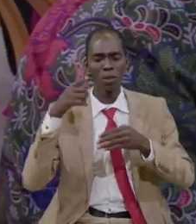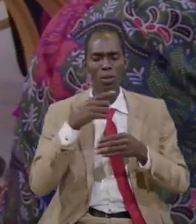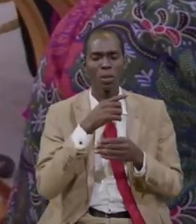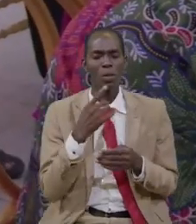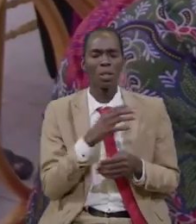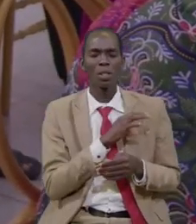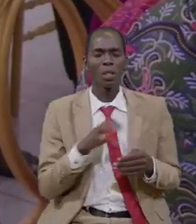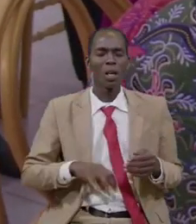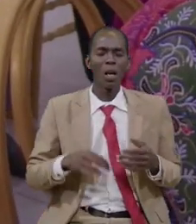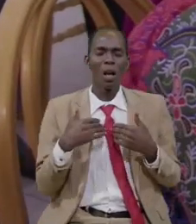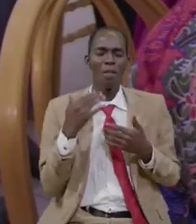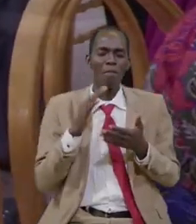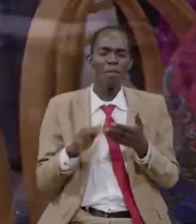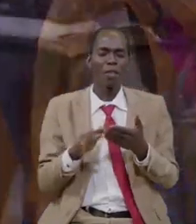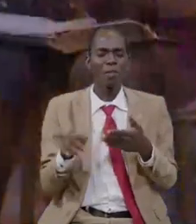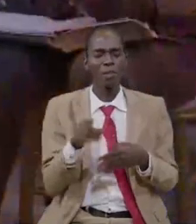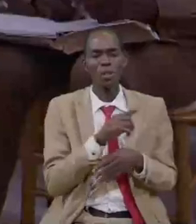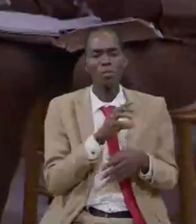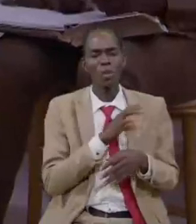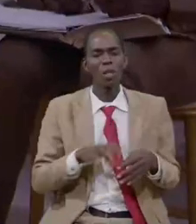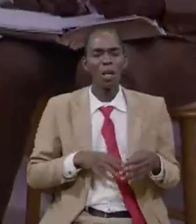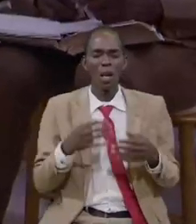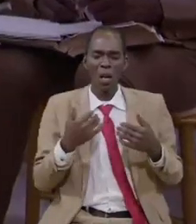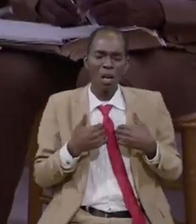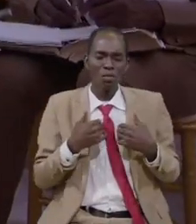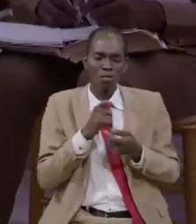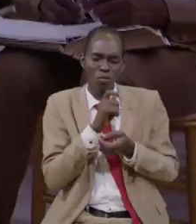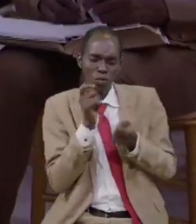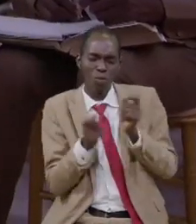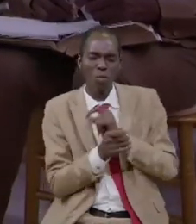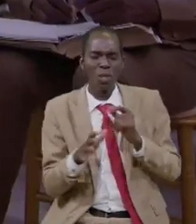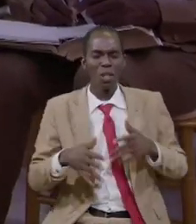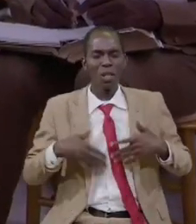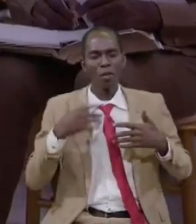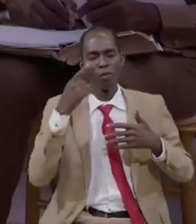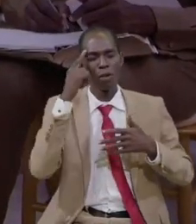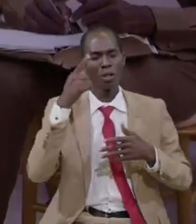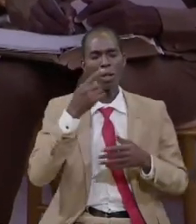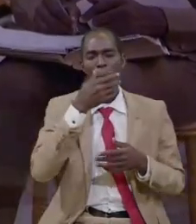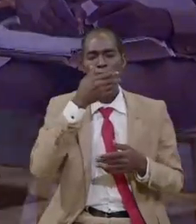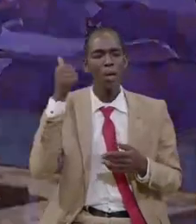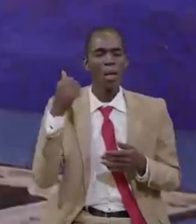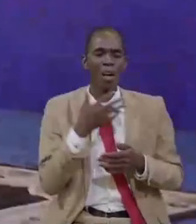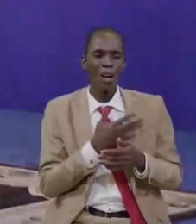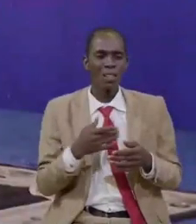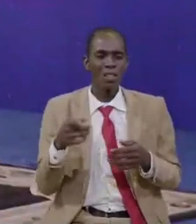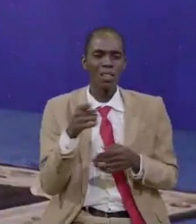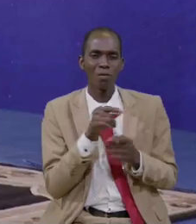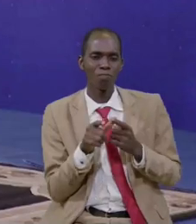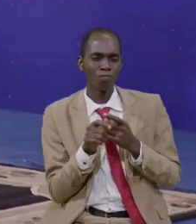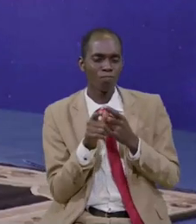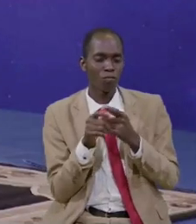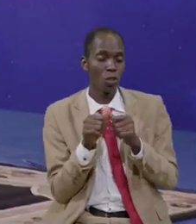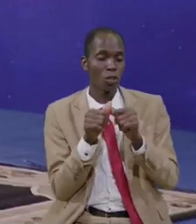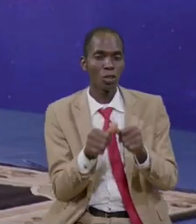a pardonnés, que Christ a transformé leur vie. Et ils s'attachent et ils